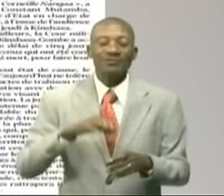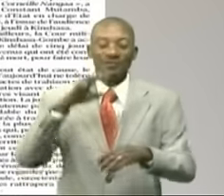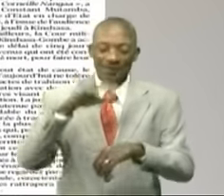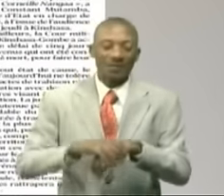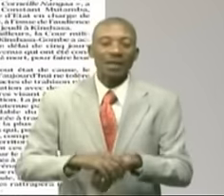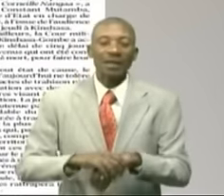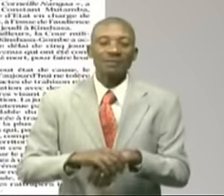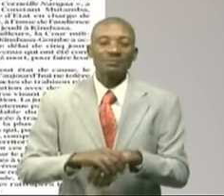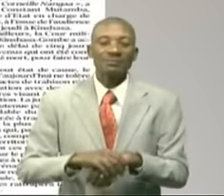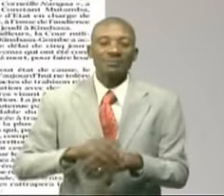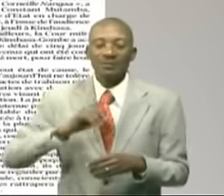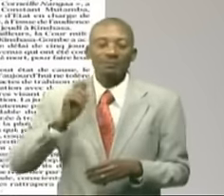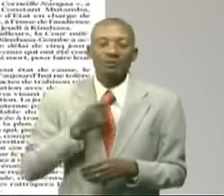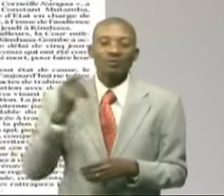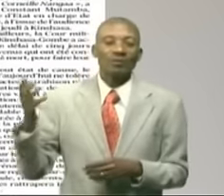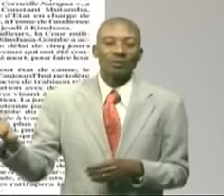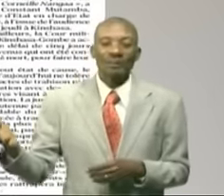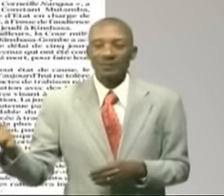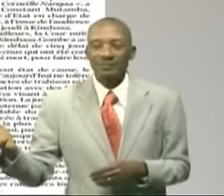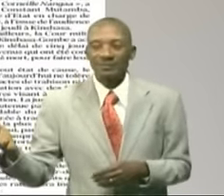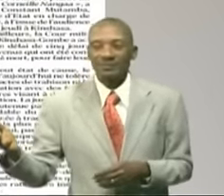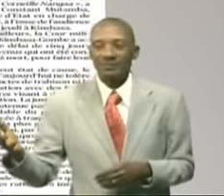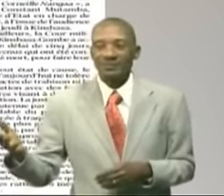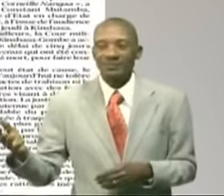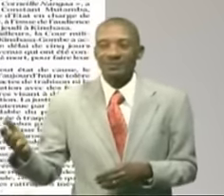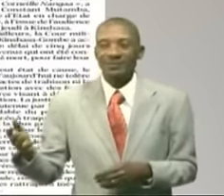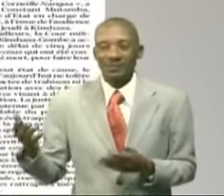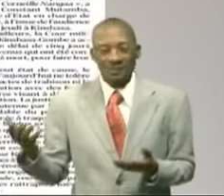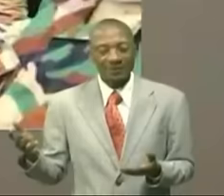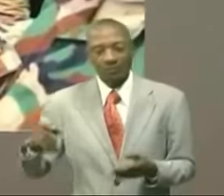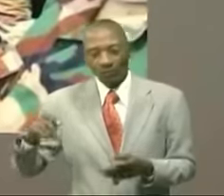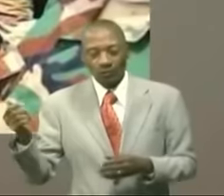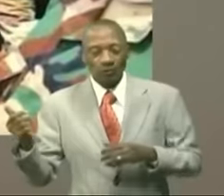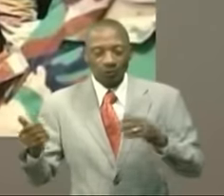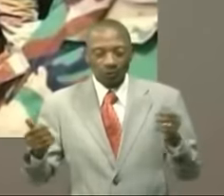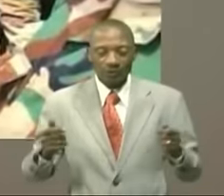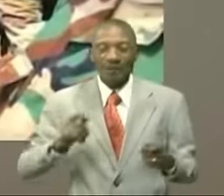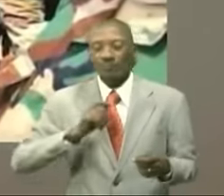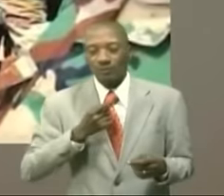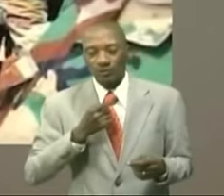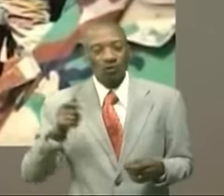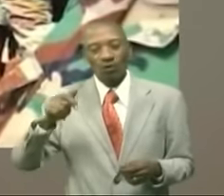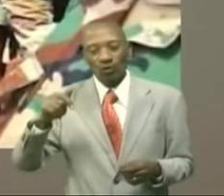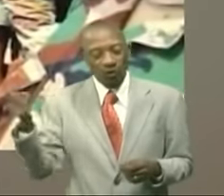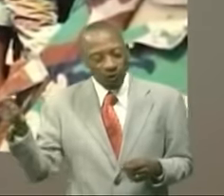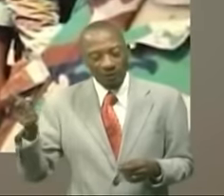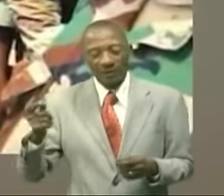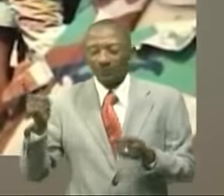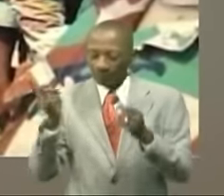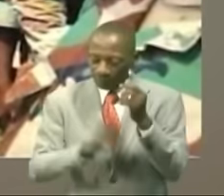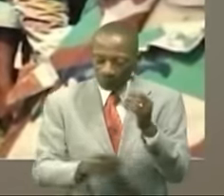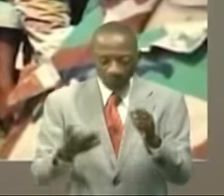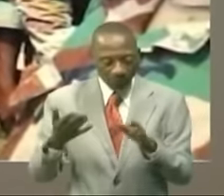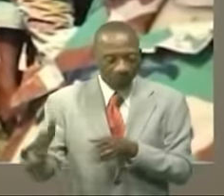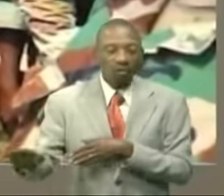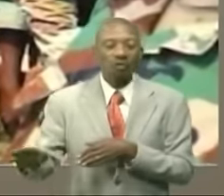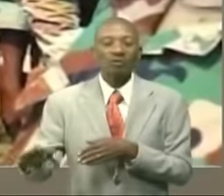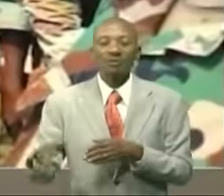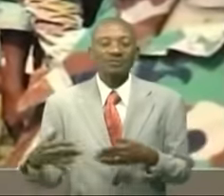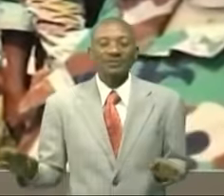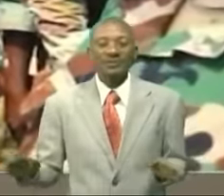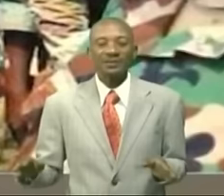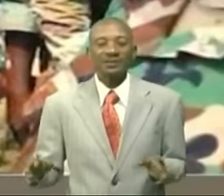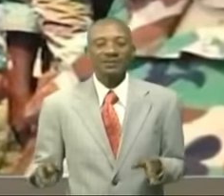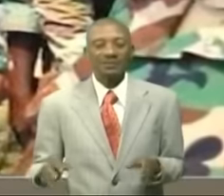plus être tolérés. Ainsi, deux semaines après l'ouverture du procès, Corneille Nangaa, aujourd'hui à la tête de l'Alliance du fleuve Congo, dont